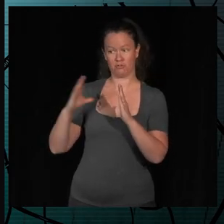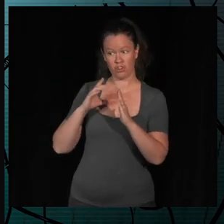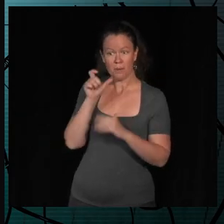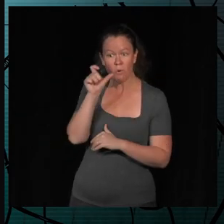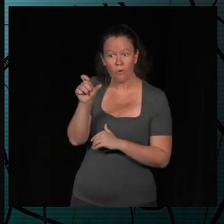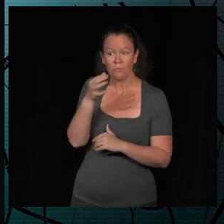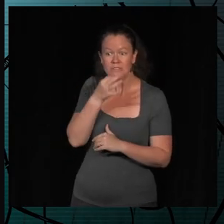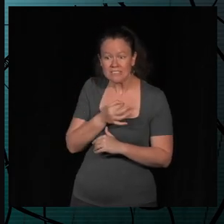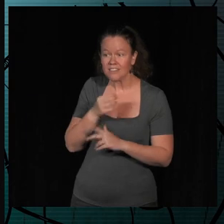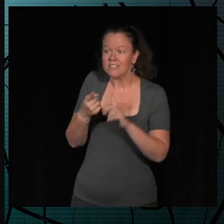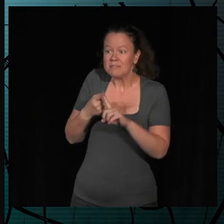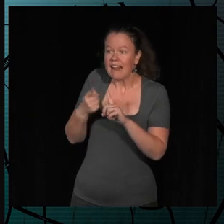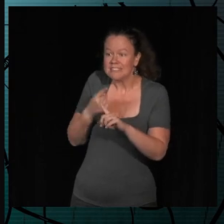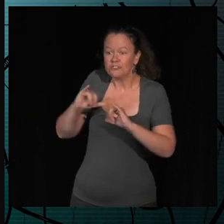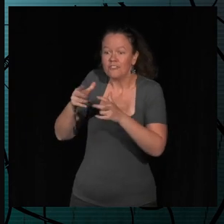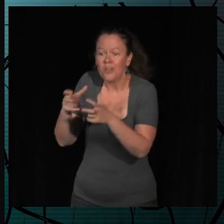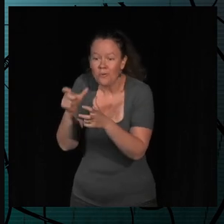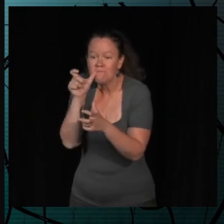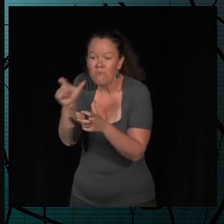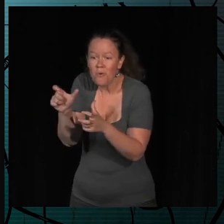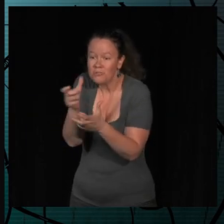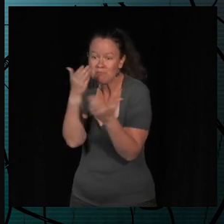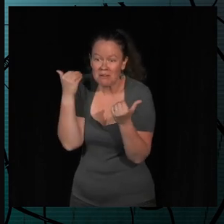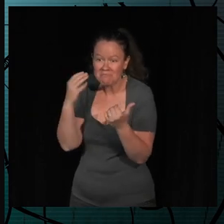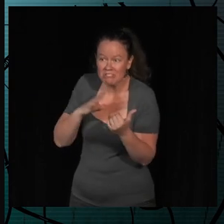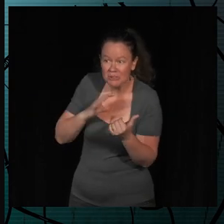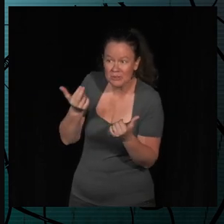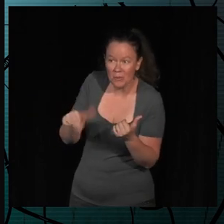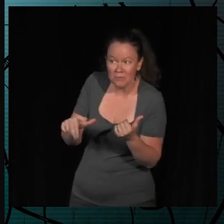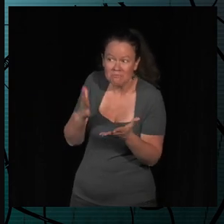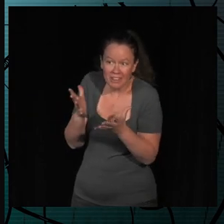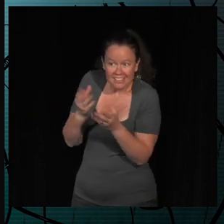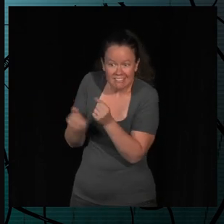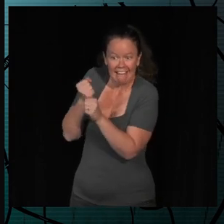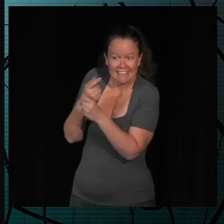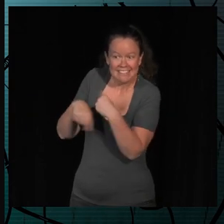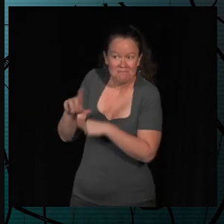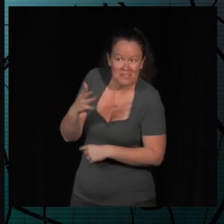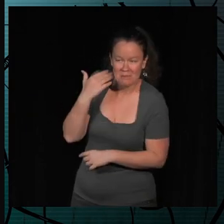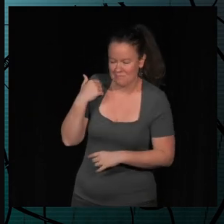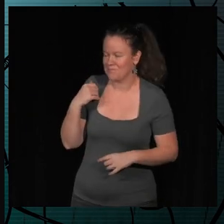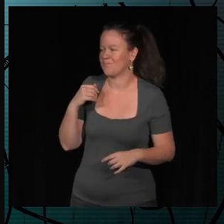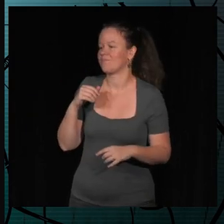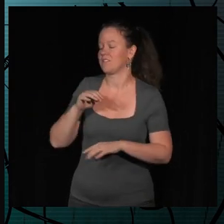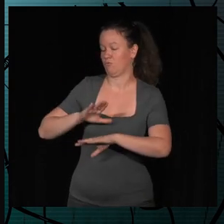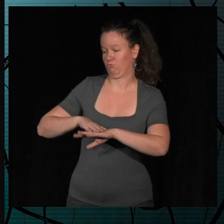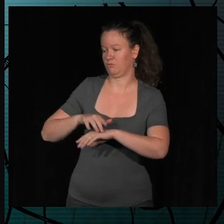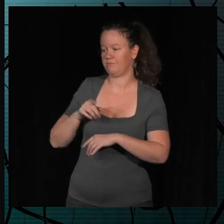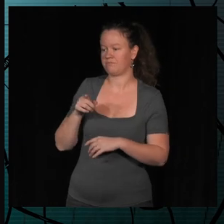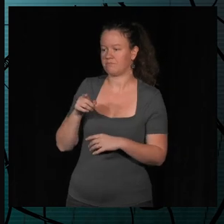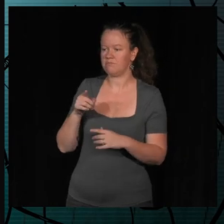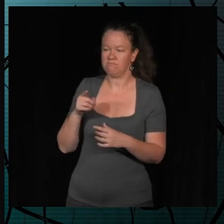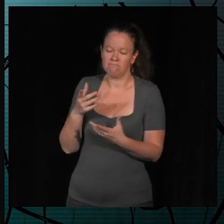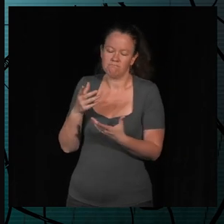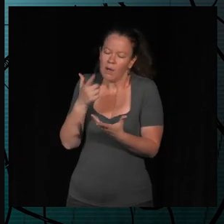jeu vidéo euh il serait peut-être à à créer sinon ou pas enfin bref voilà on peut anticiper assez facilement que bah la réponse